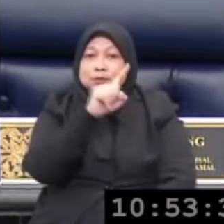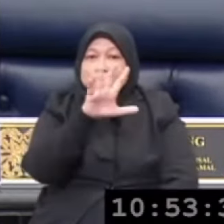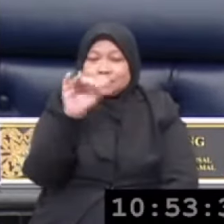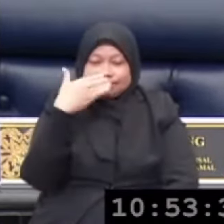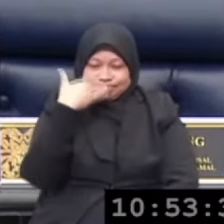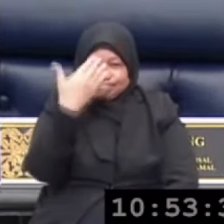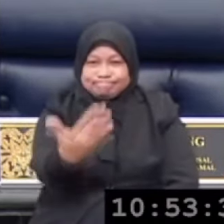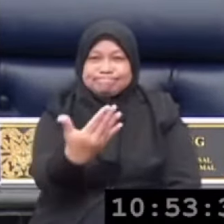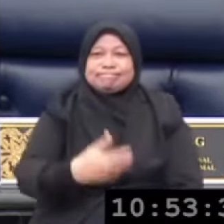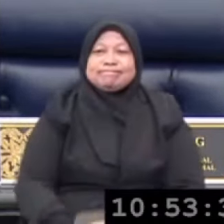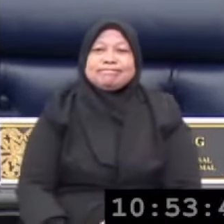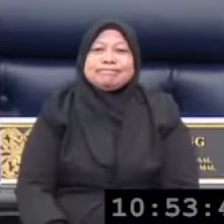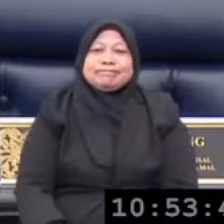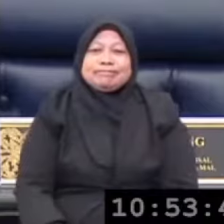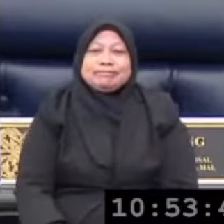Terima kasih.